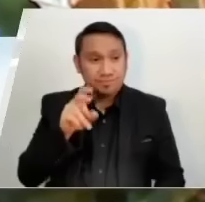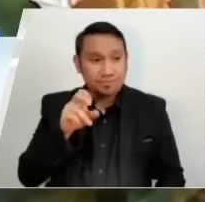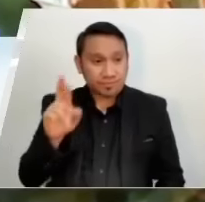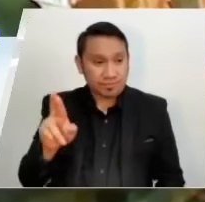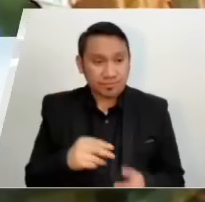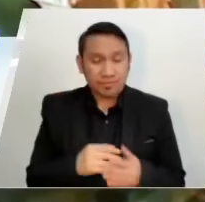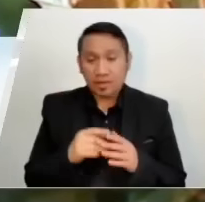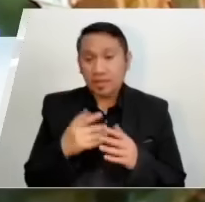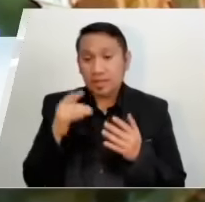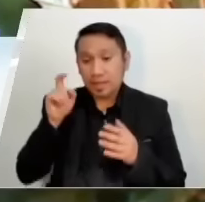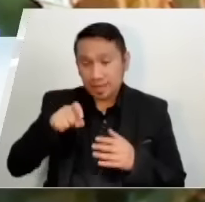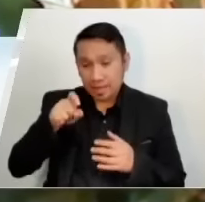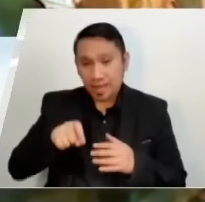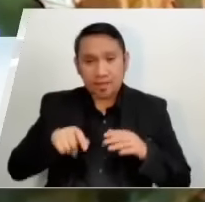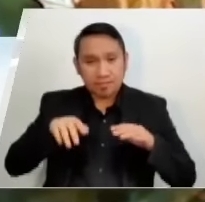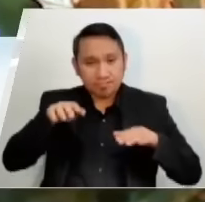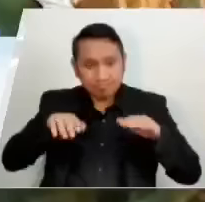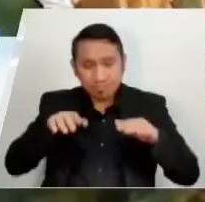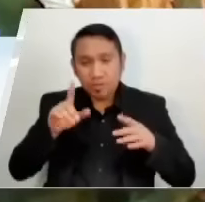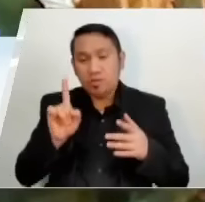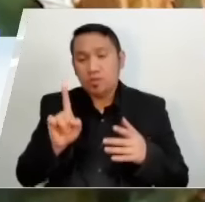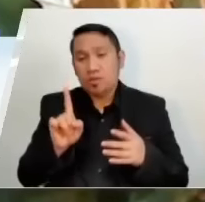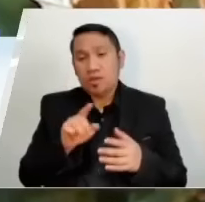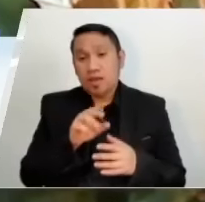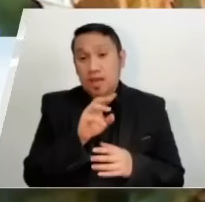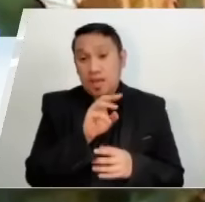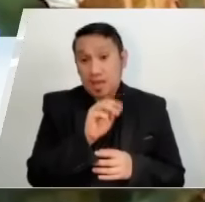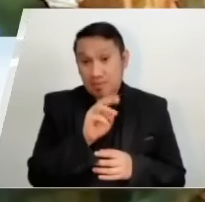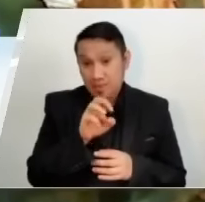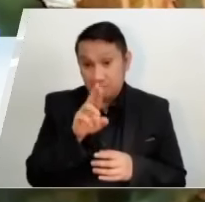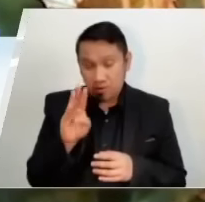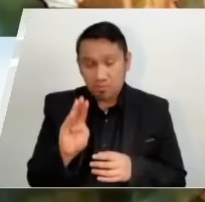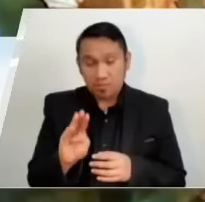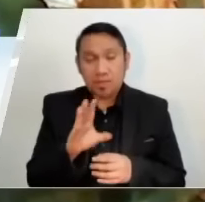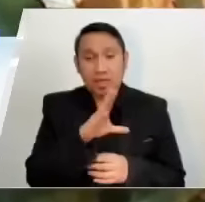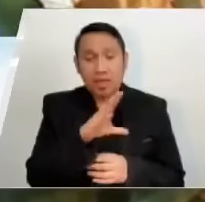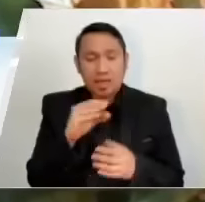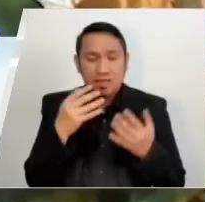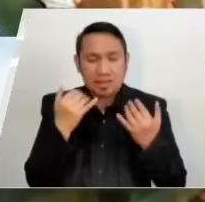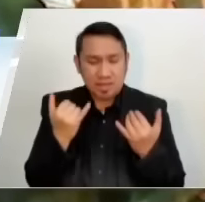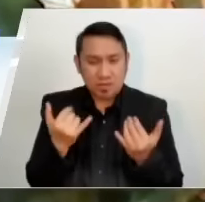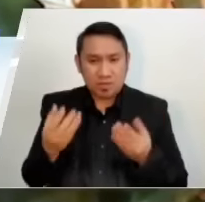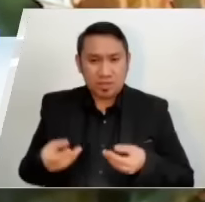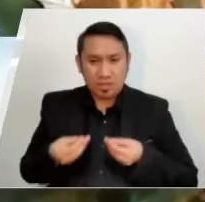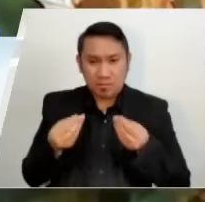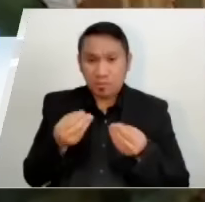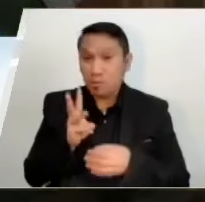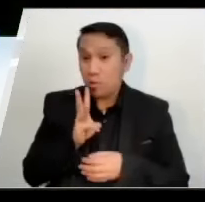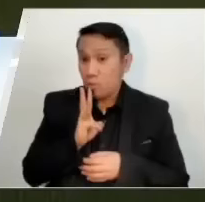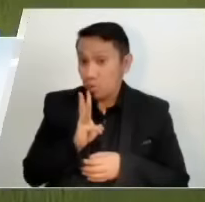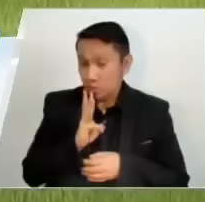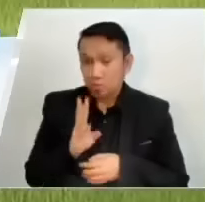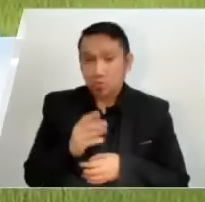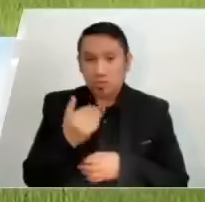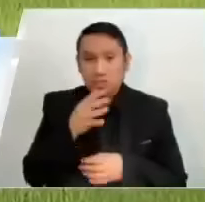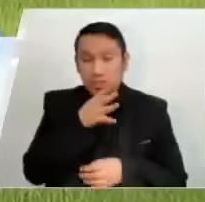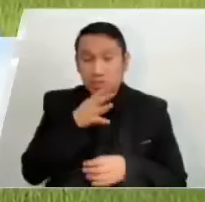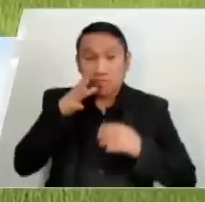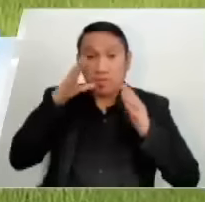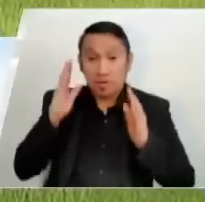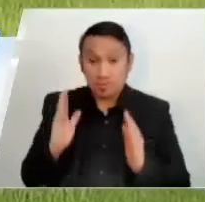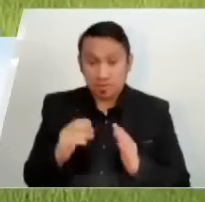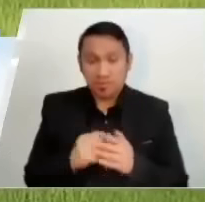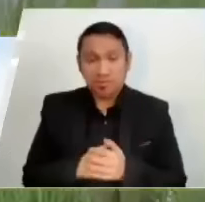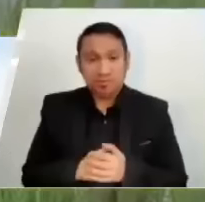niyang timbangin ng husto ng NWRB lalo't nagsusupply din sila ng tubig sa mga magsasaka. Ang irigasyon ng